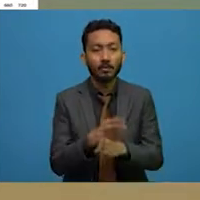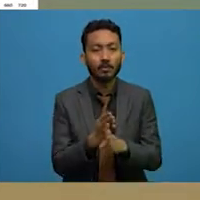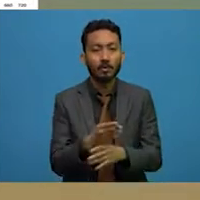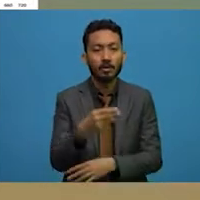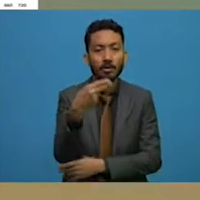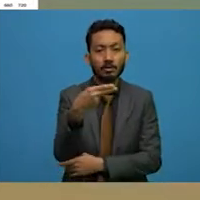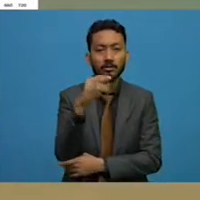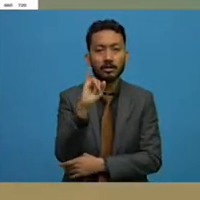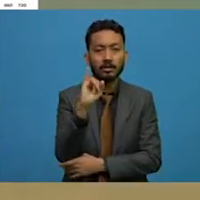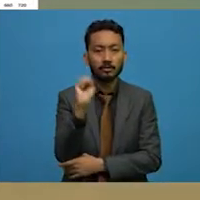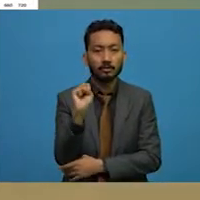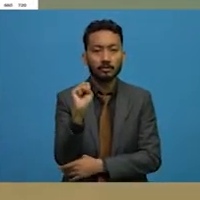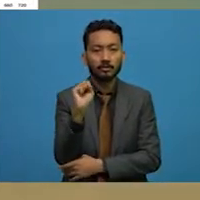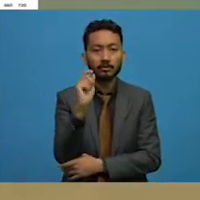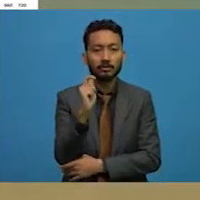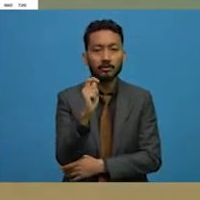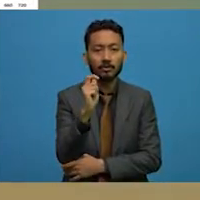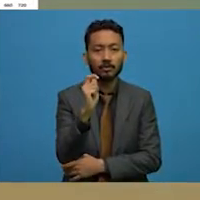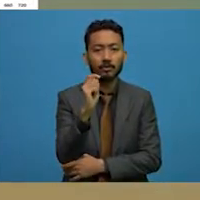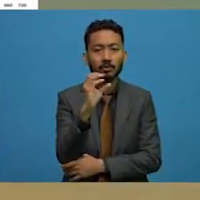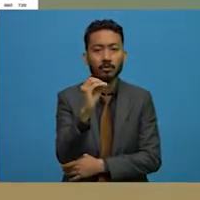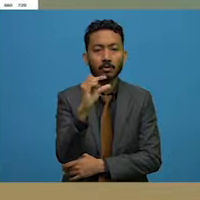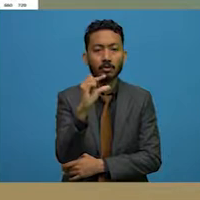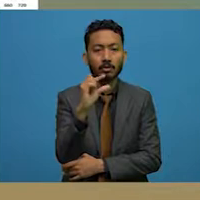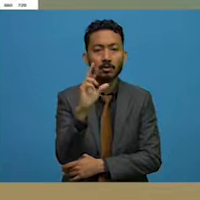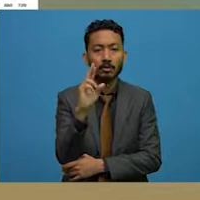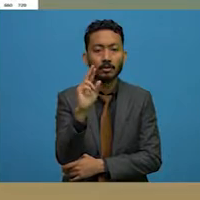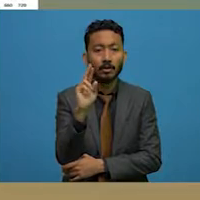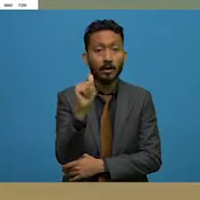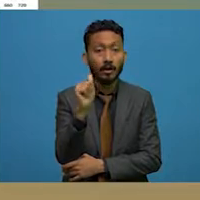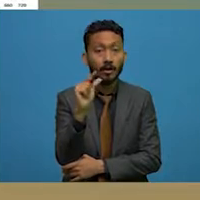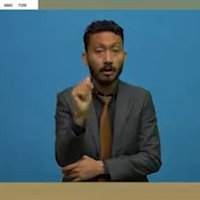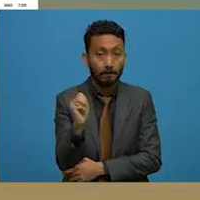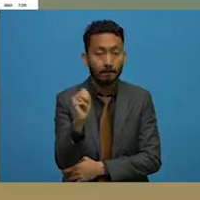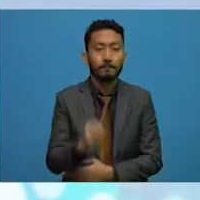histogram, plot graf dan juga carta.